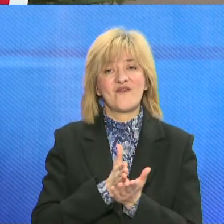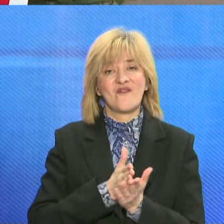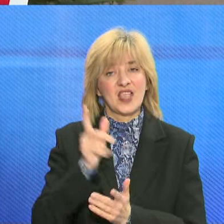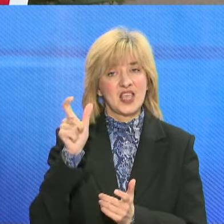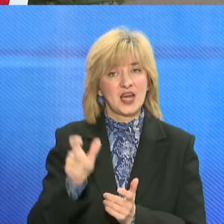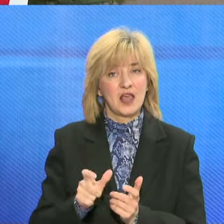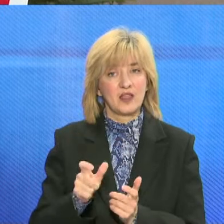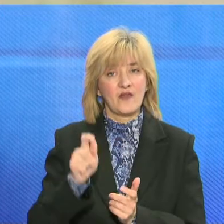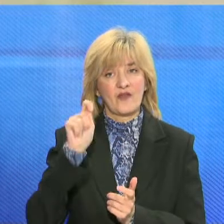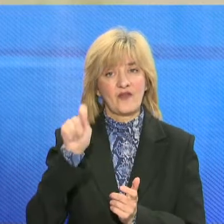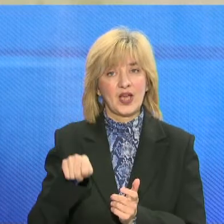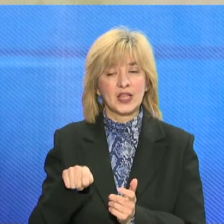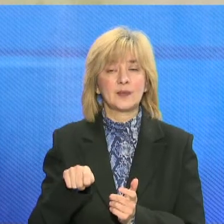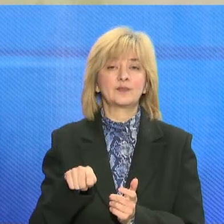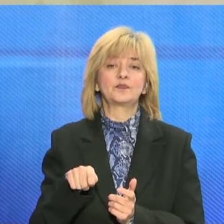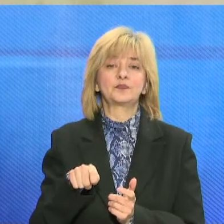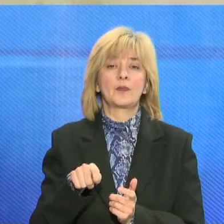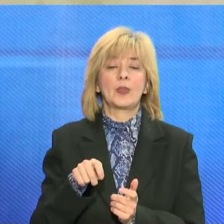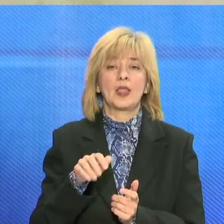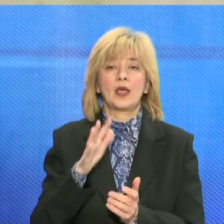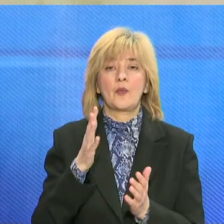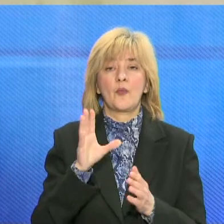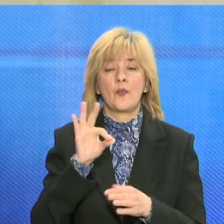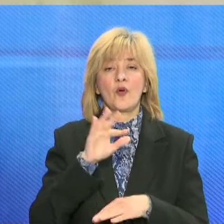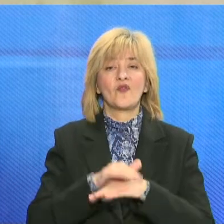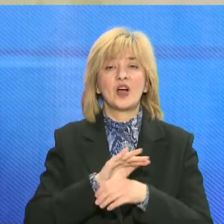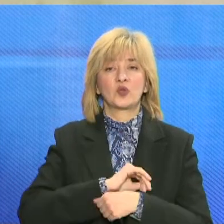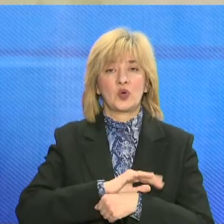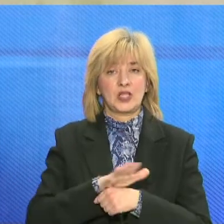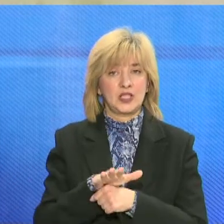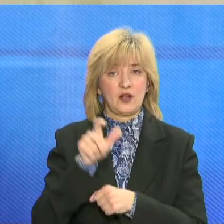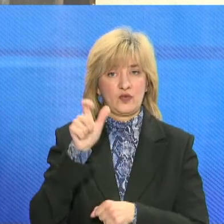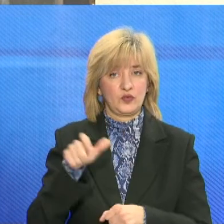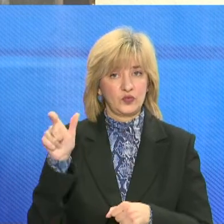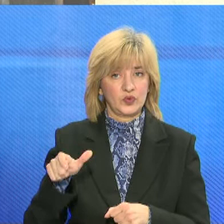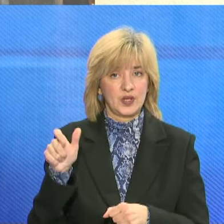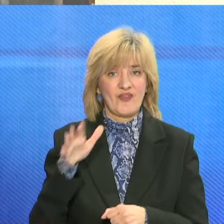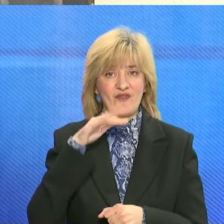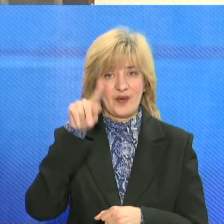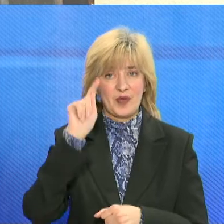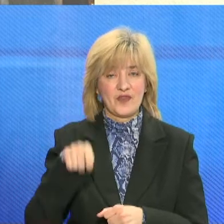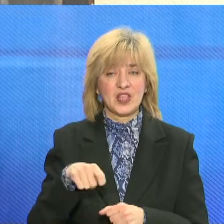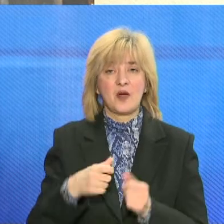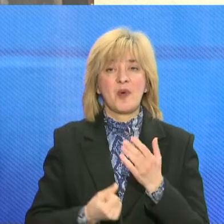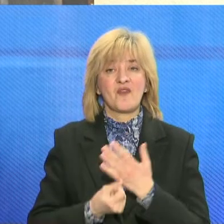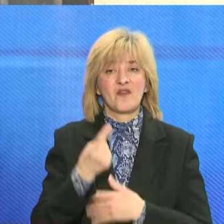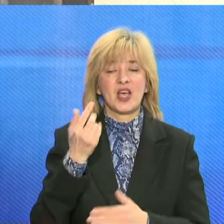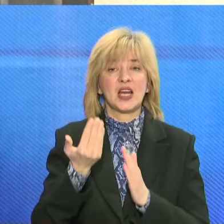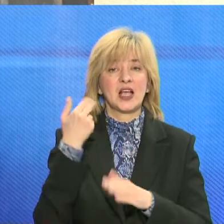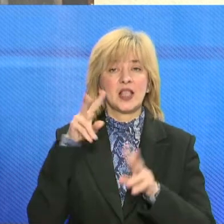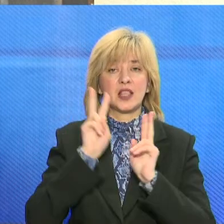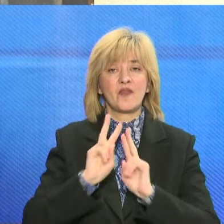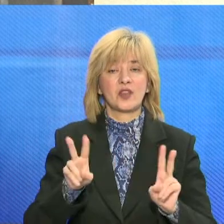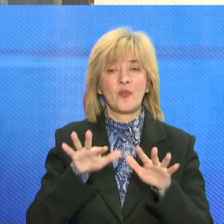мірных жыхароў у часы вайны. Яшчэ летась арганізацыя ўключылася ў работу па выяўленні раней невядомых месцаў расправы